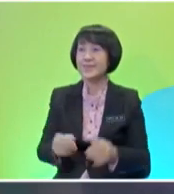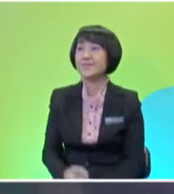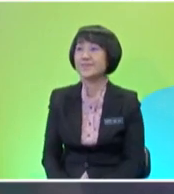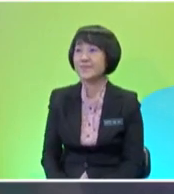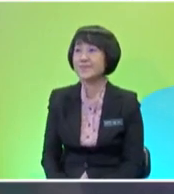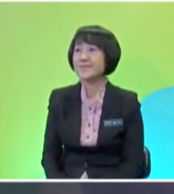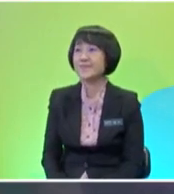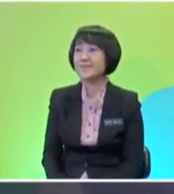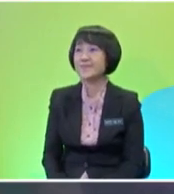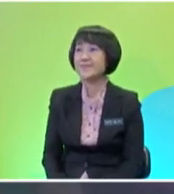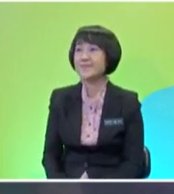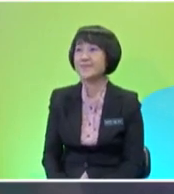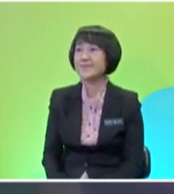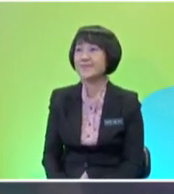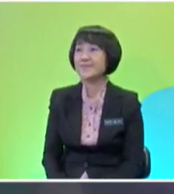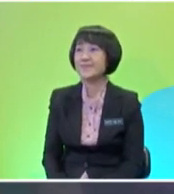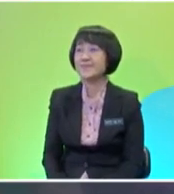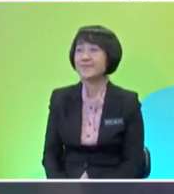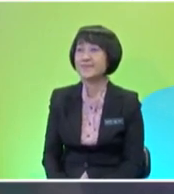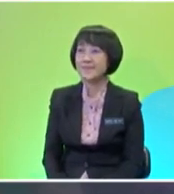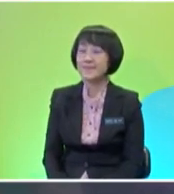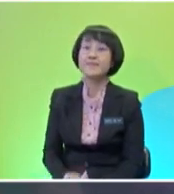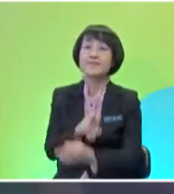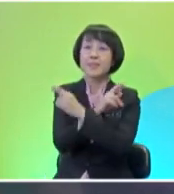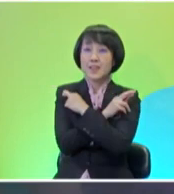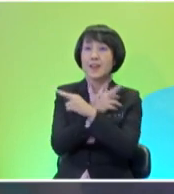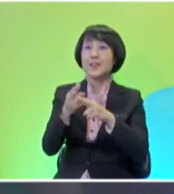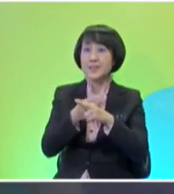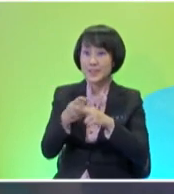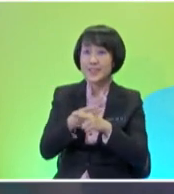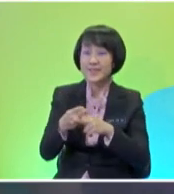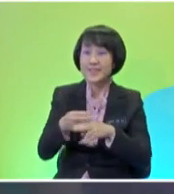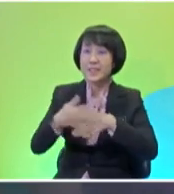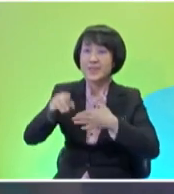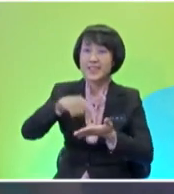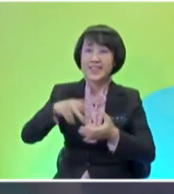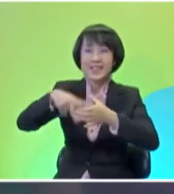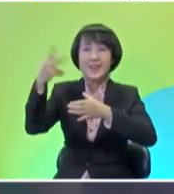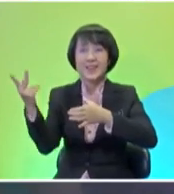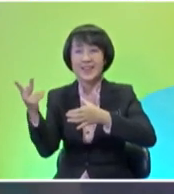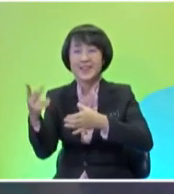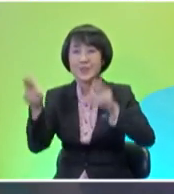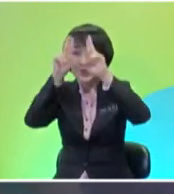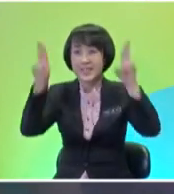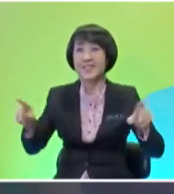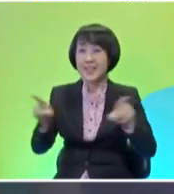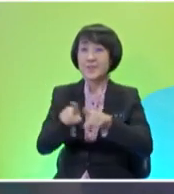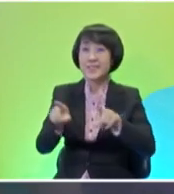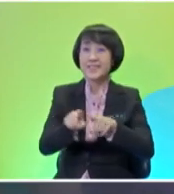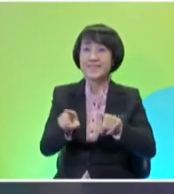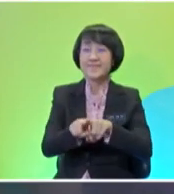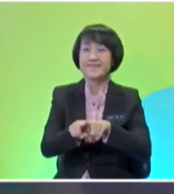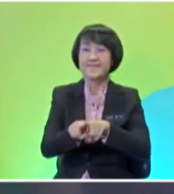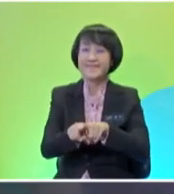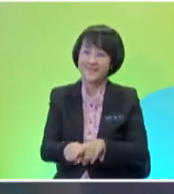dulu? Okey, tak apa, kita bagi masa dan kita berehat seketika. Jadi selepas ini kita akan pergi luar untuk uji sama-sama. Teruskan bersama kami tentunya